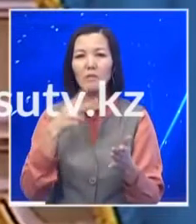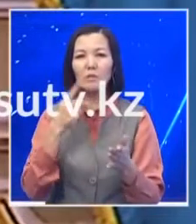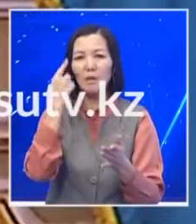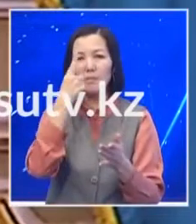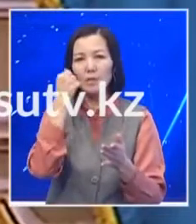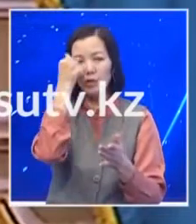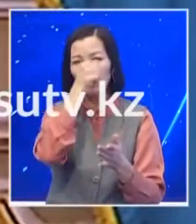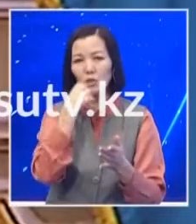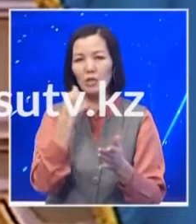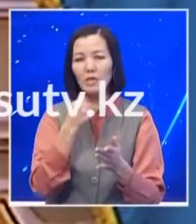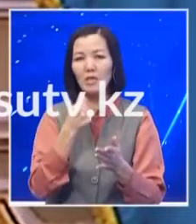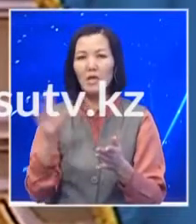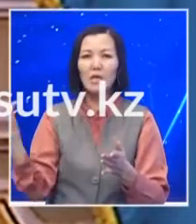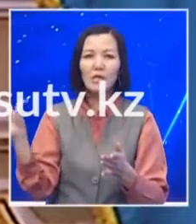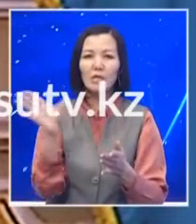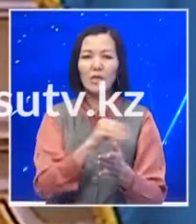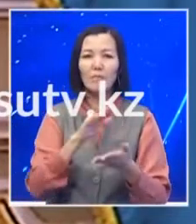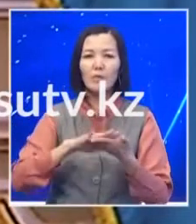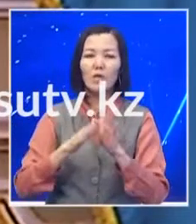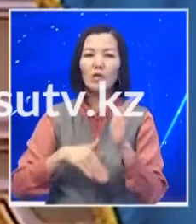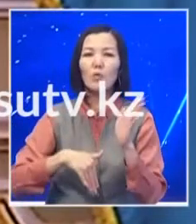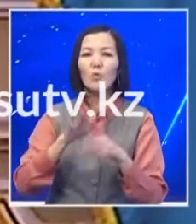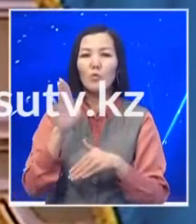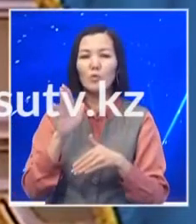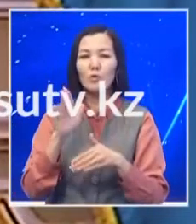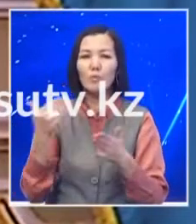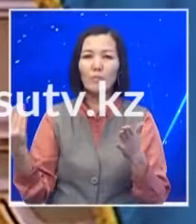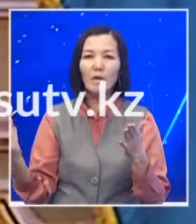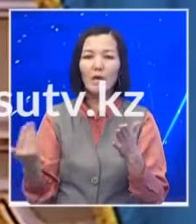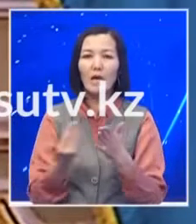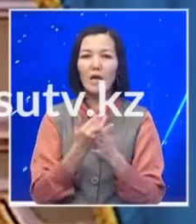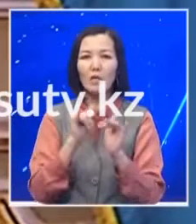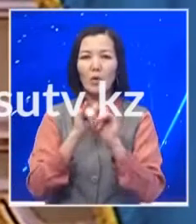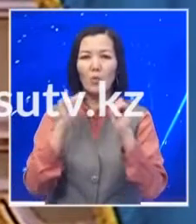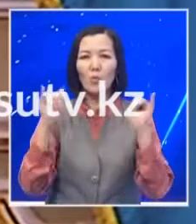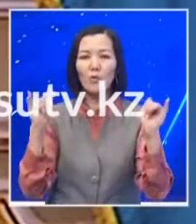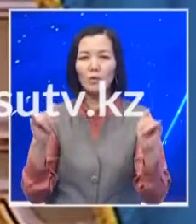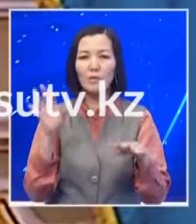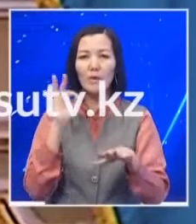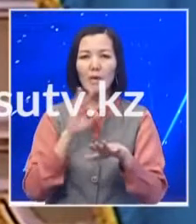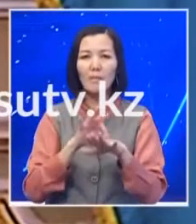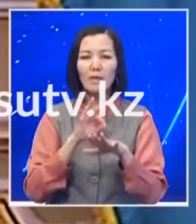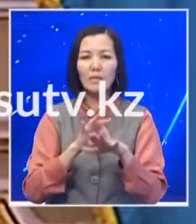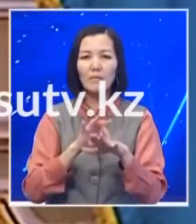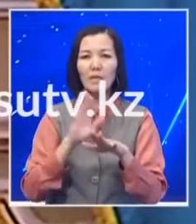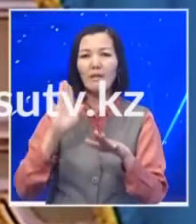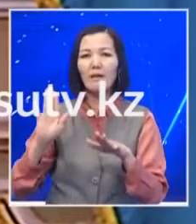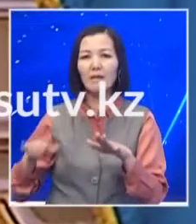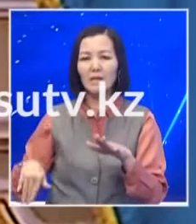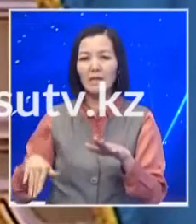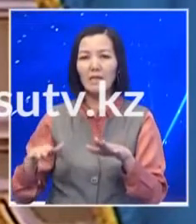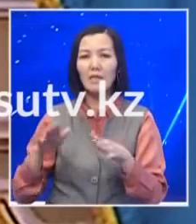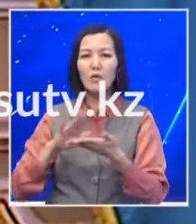2021 жылы жалпы ахуал жақсарып, қайта өсім болып, пандемиядан кейін азаматтардың